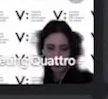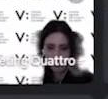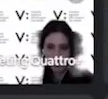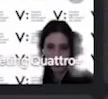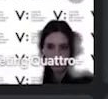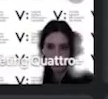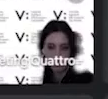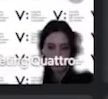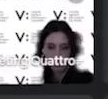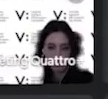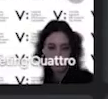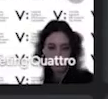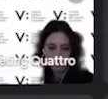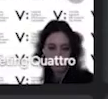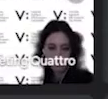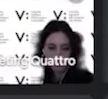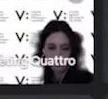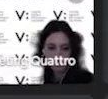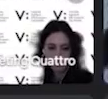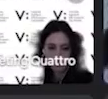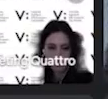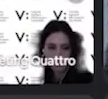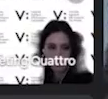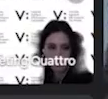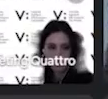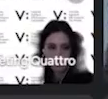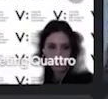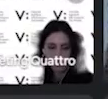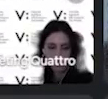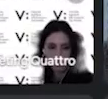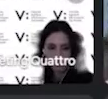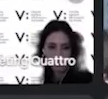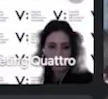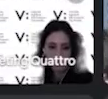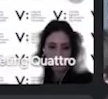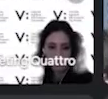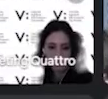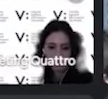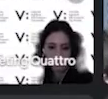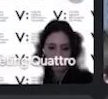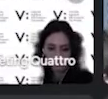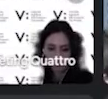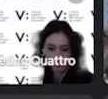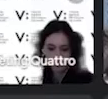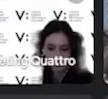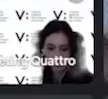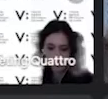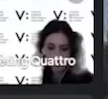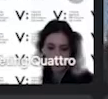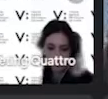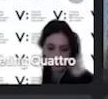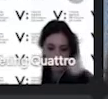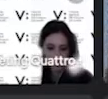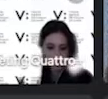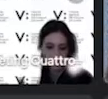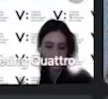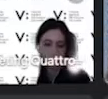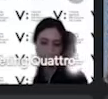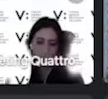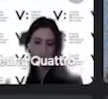questa sessione di orientamento, di poter scegliere con cognizione di causa, quindi essere